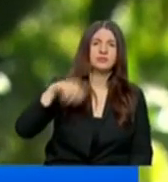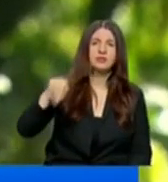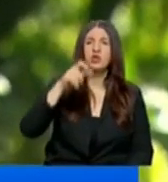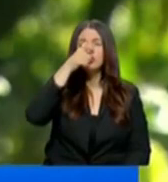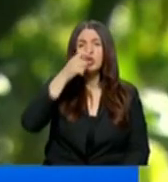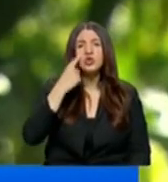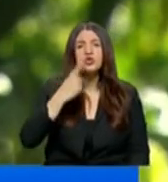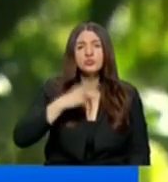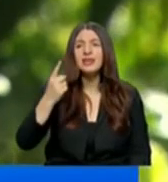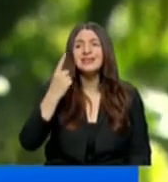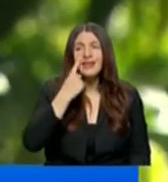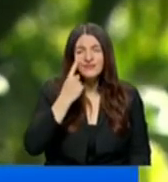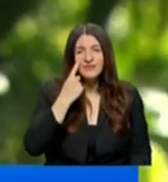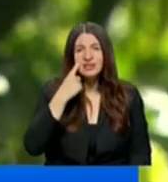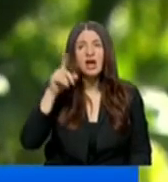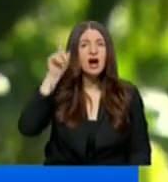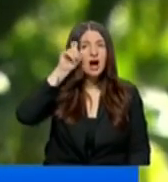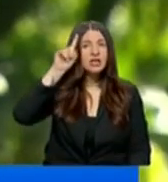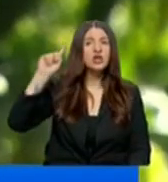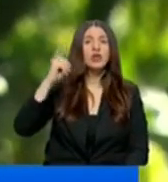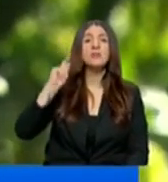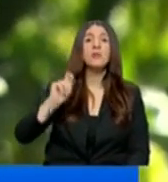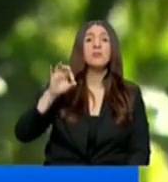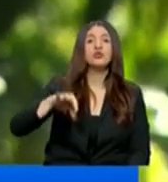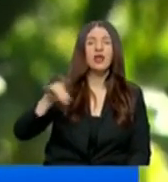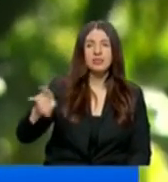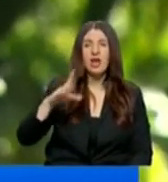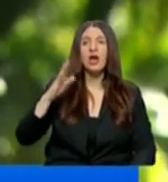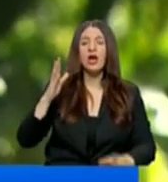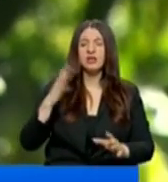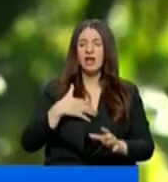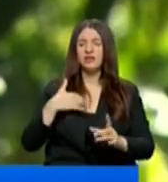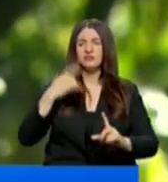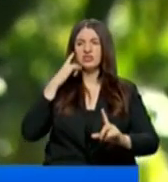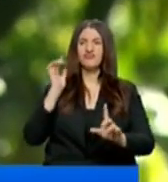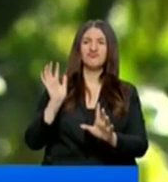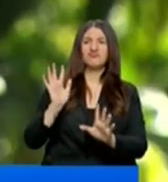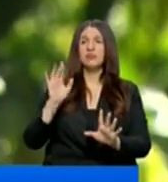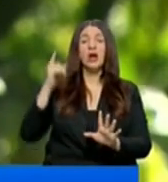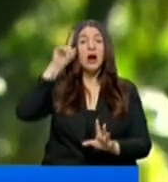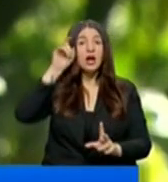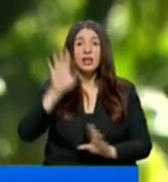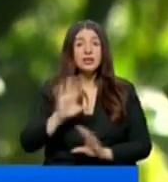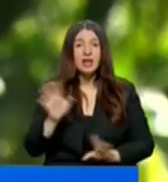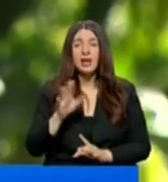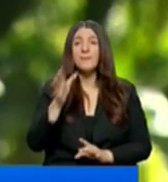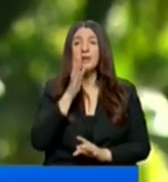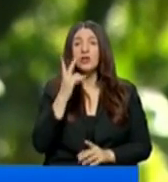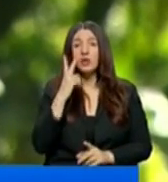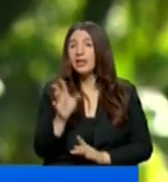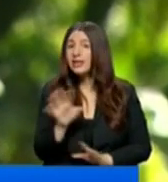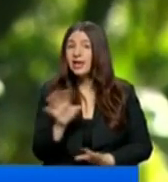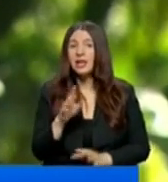Türkiye Cumhuriyeti Devleti akılla yönetilmiyor. Ön yargıyla yönetiliyor. Akılla yönetilmiyor. Bilgiyle